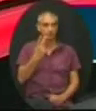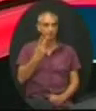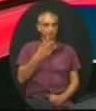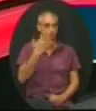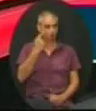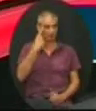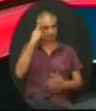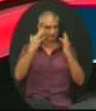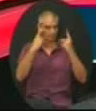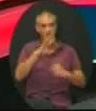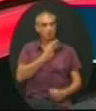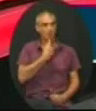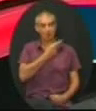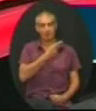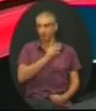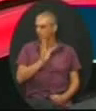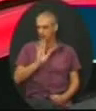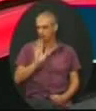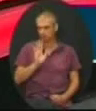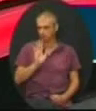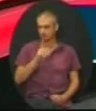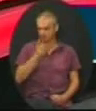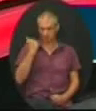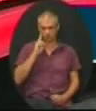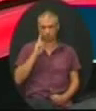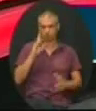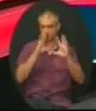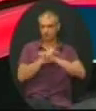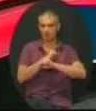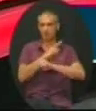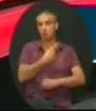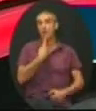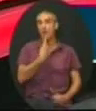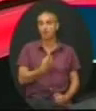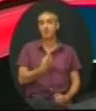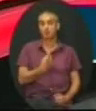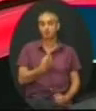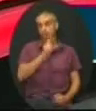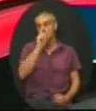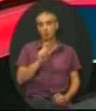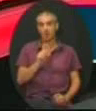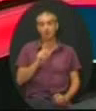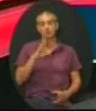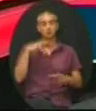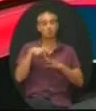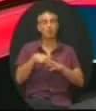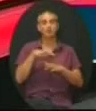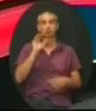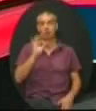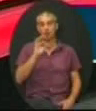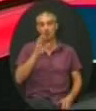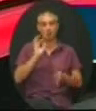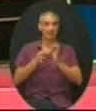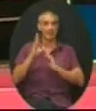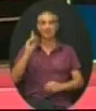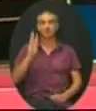זה מה שהיה בסיור מוחות, אמר מלך על הראש של אברמוביץ'. לא, למה? לא, זה היה ביום שישי בערב. הוא אמר שכנראה שהמעורבות של עורך דין שמעון